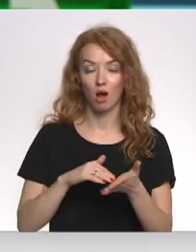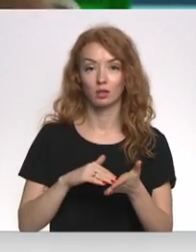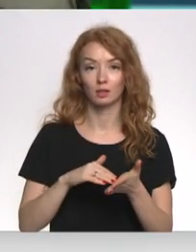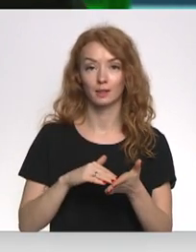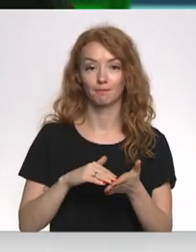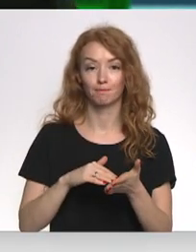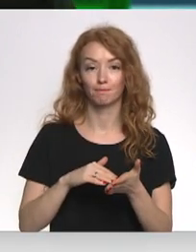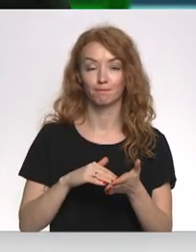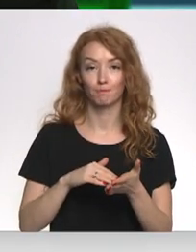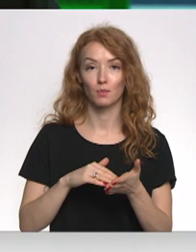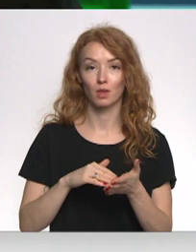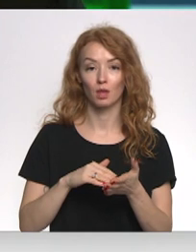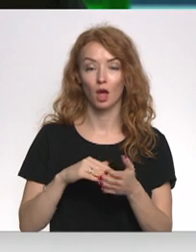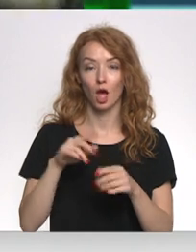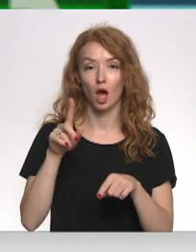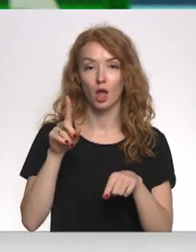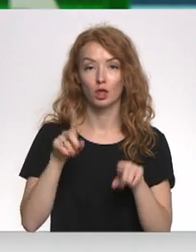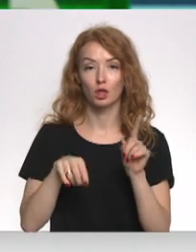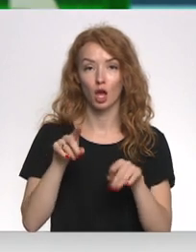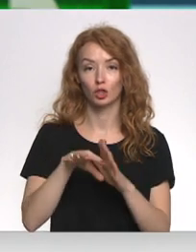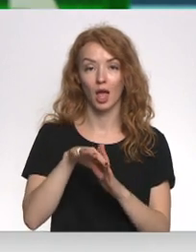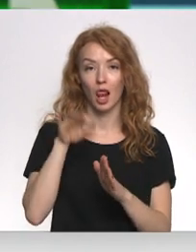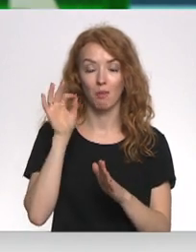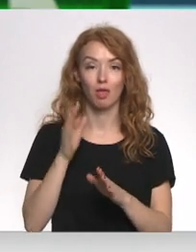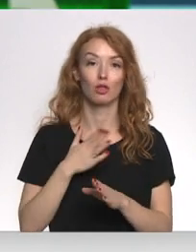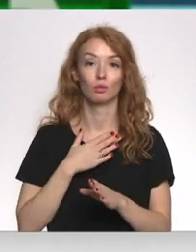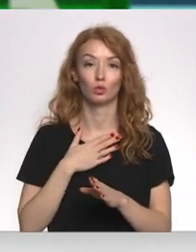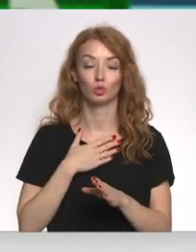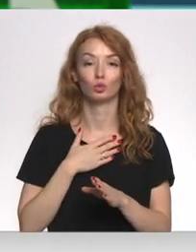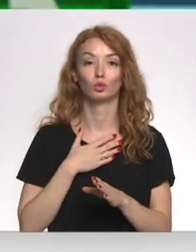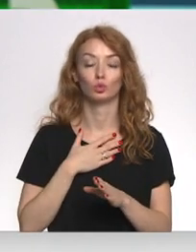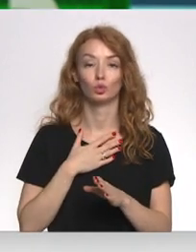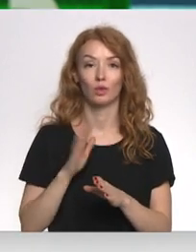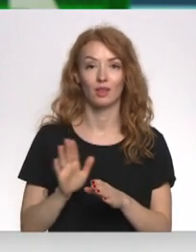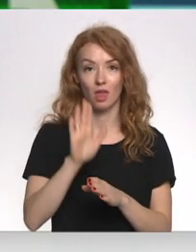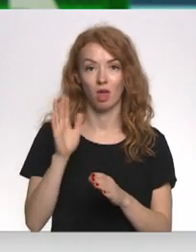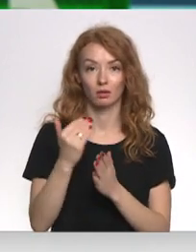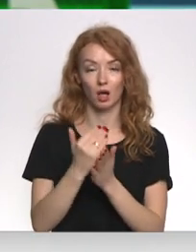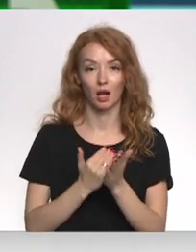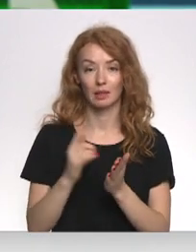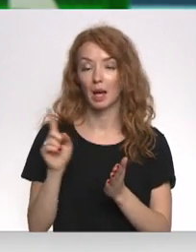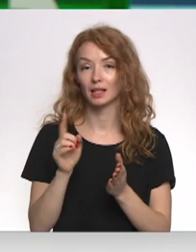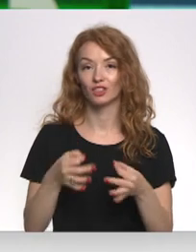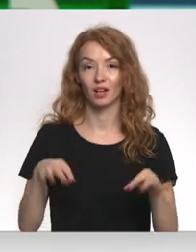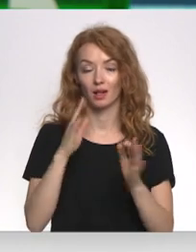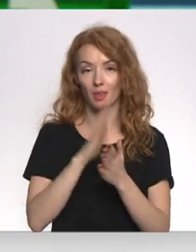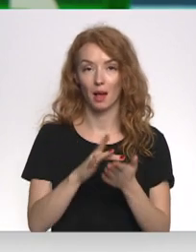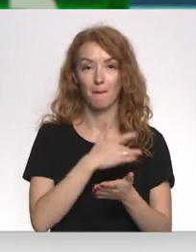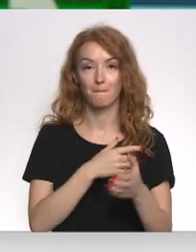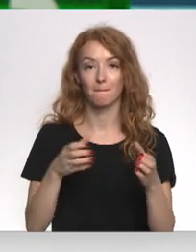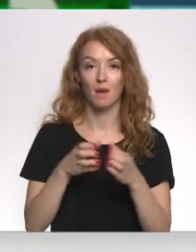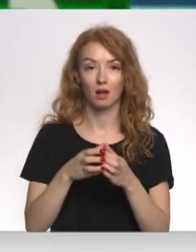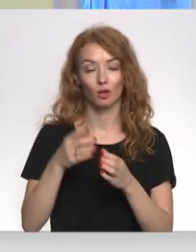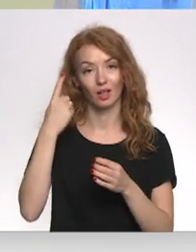kur atsevišķi elementi mūsu politiskajā un sabiedrības dienas kārtībā ir svarīgāka nekā partiju